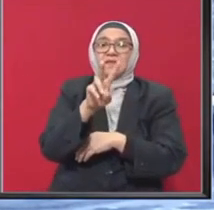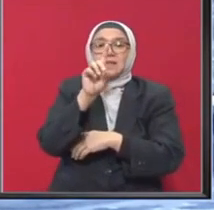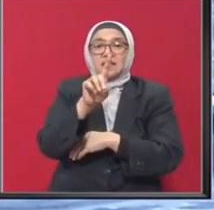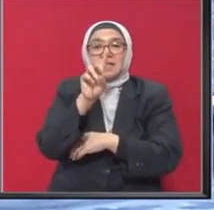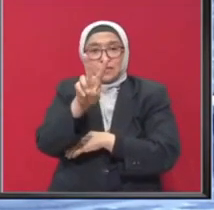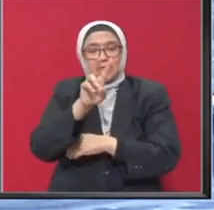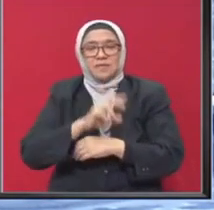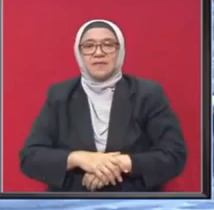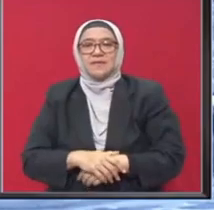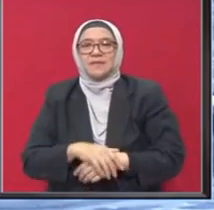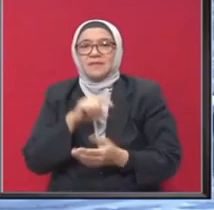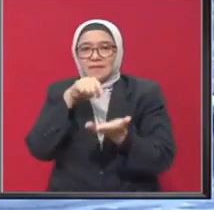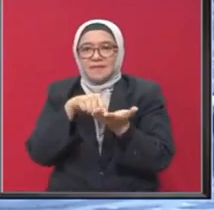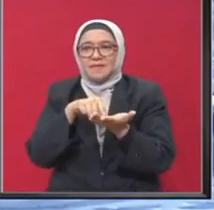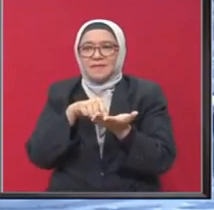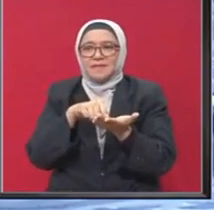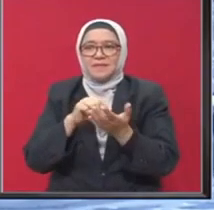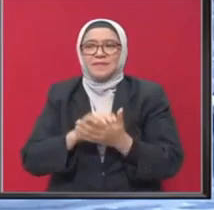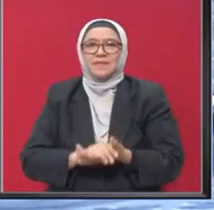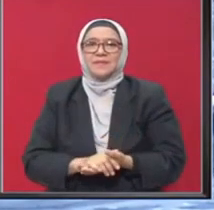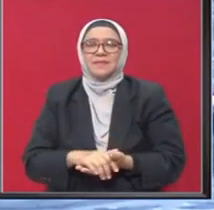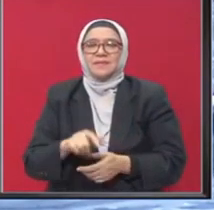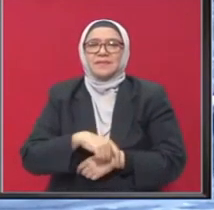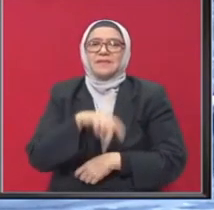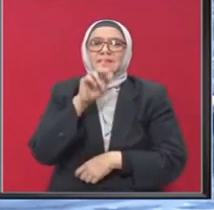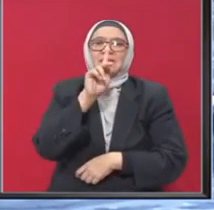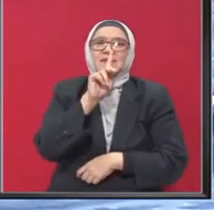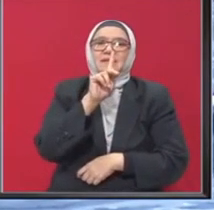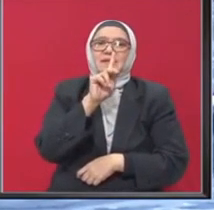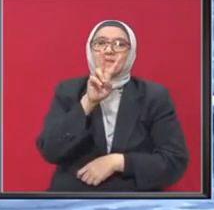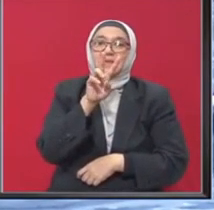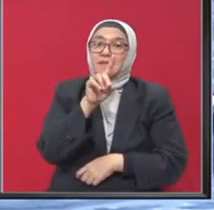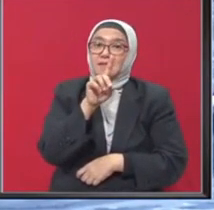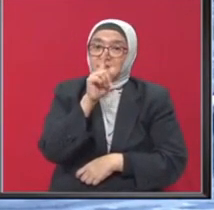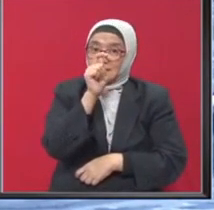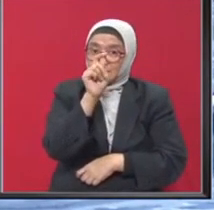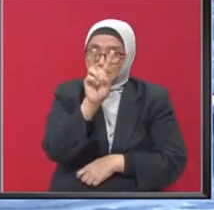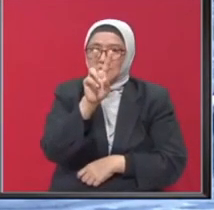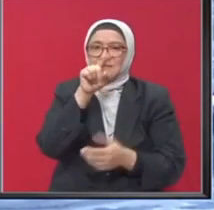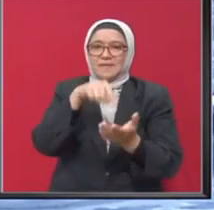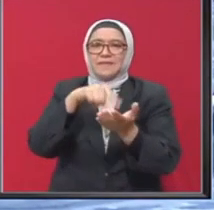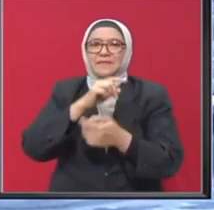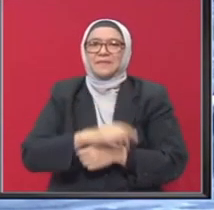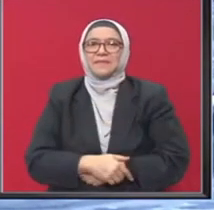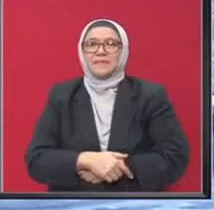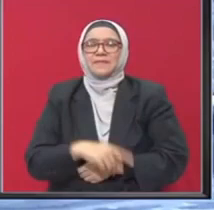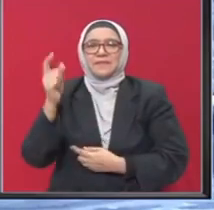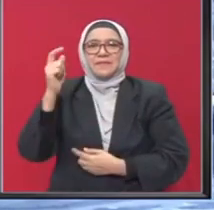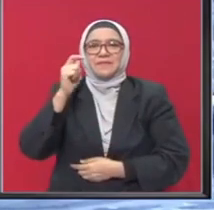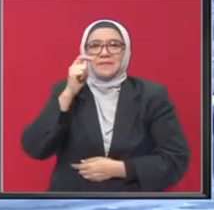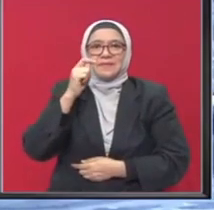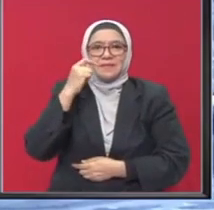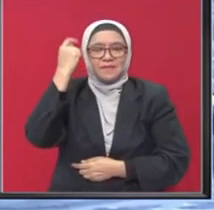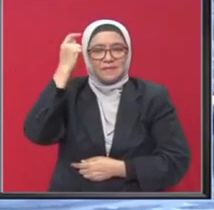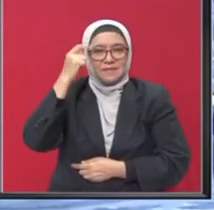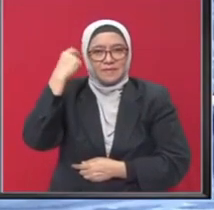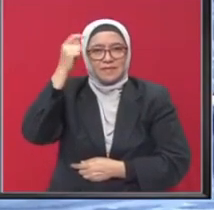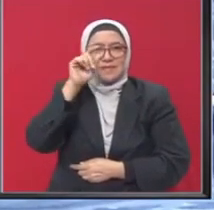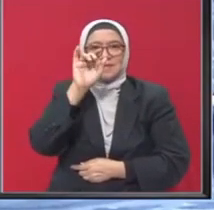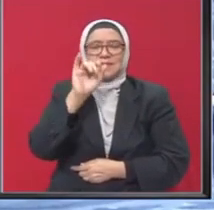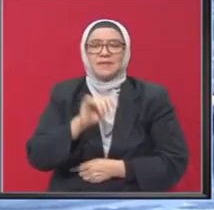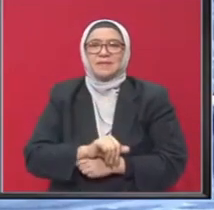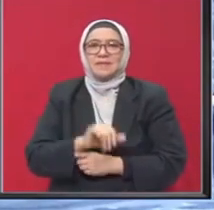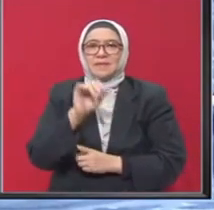DDR2 ini kefir decu ini Penentuan berhubung dengan soalan yang dikemukakan oleh